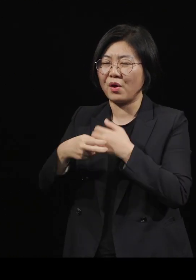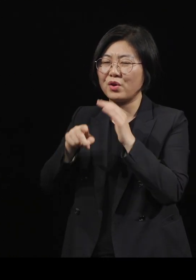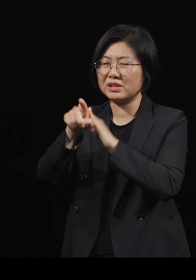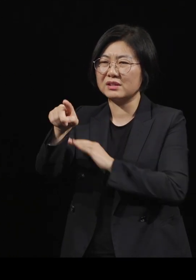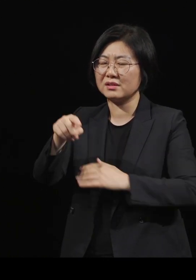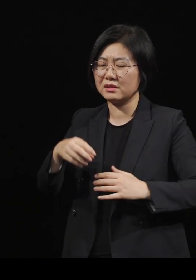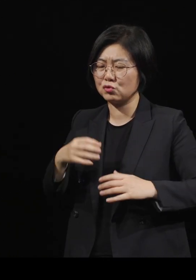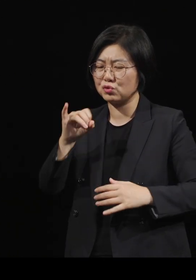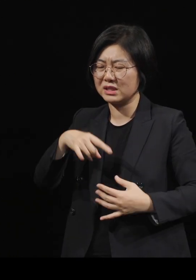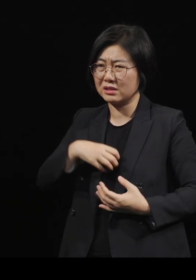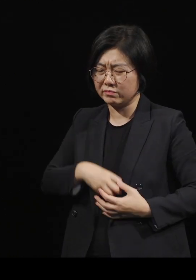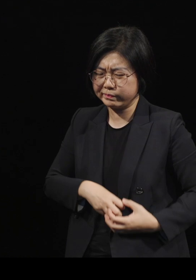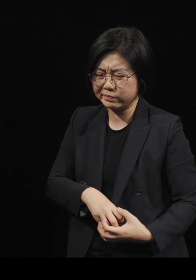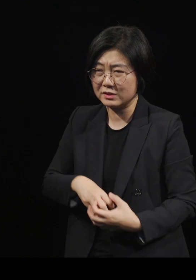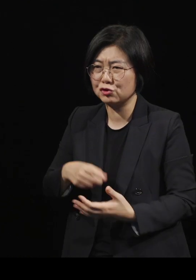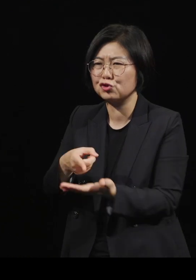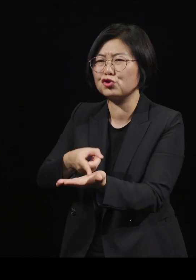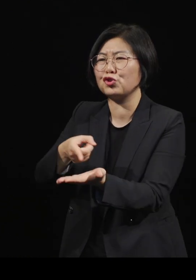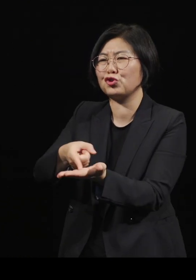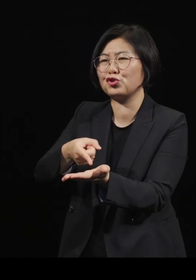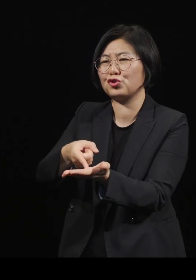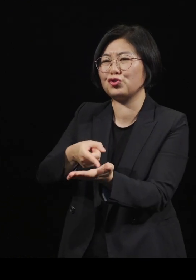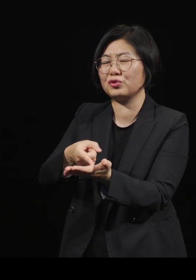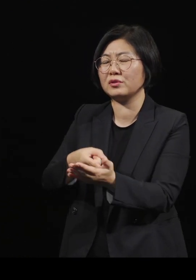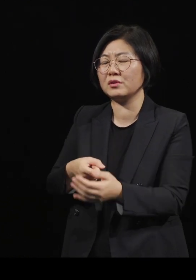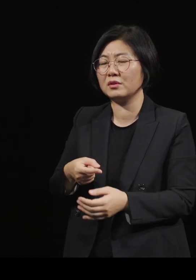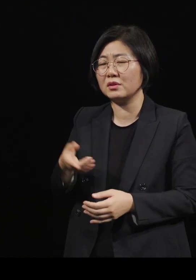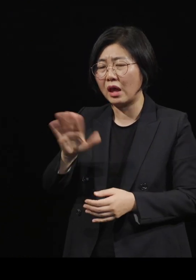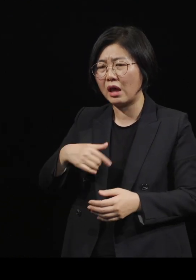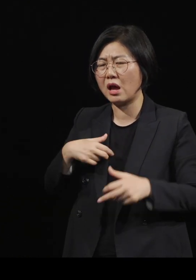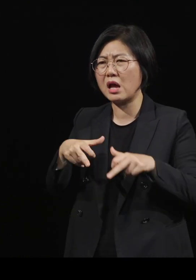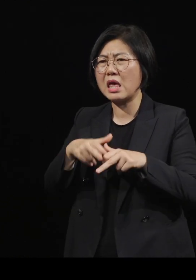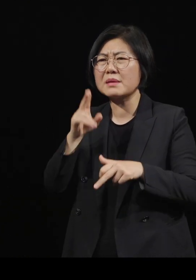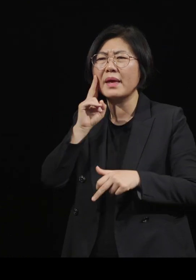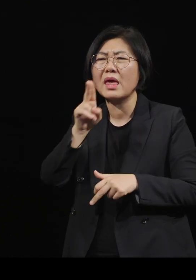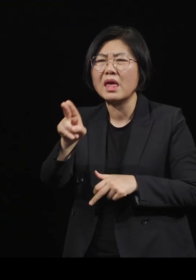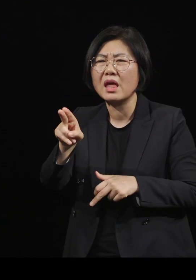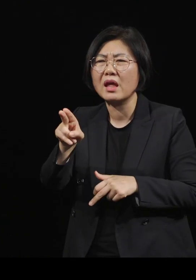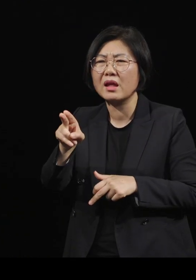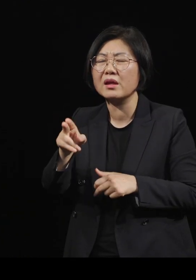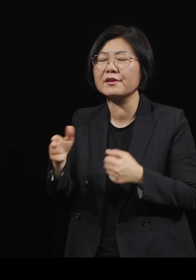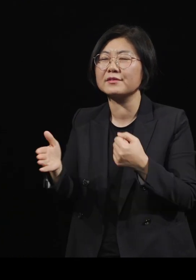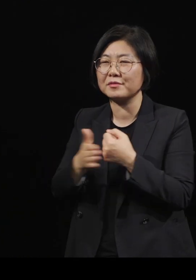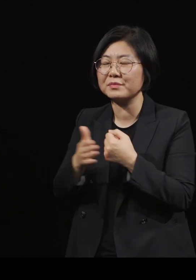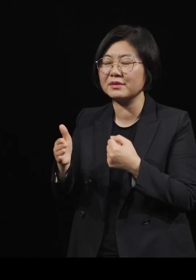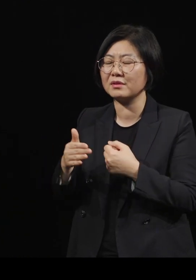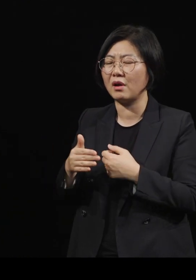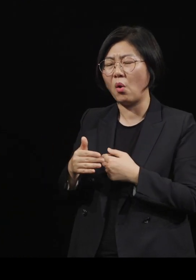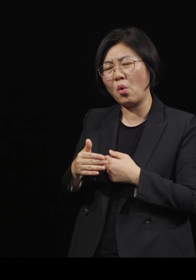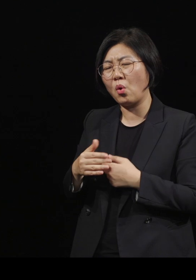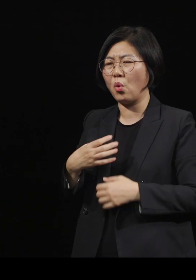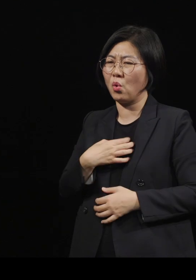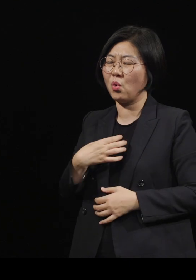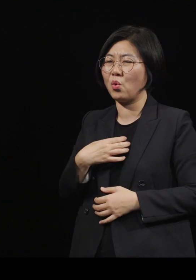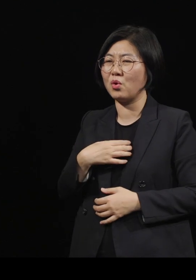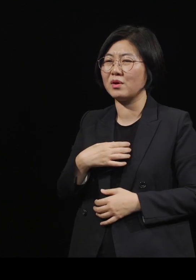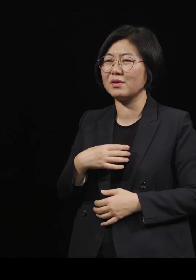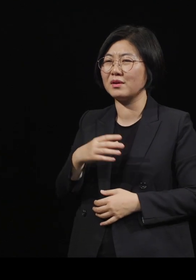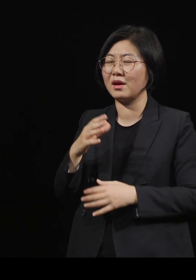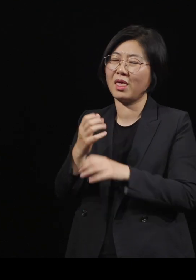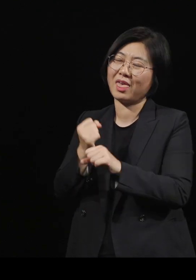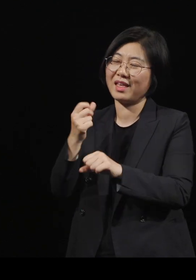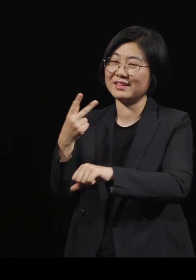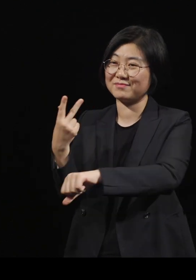위장 탈장 수술을 받아야 했는데 병원에서 장애 특성상, 신체 구조상